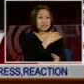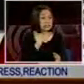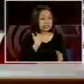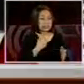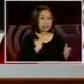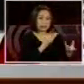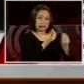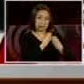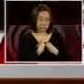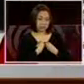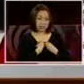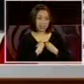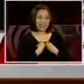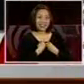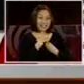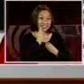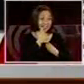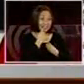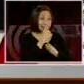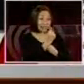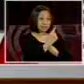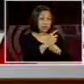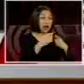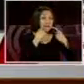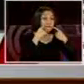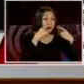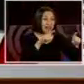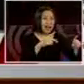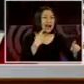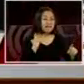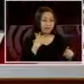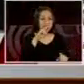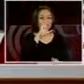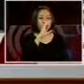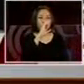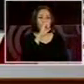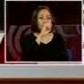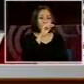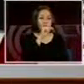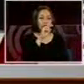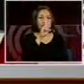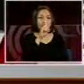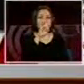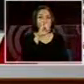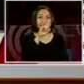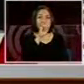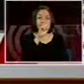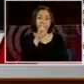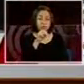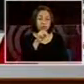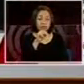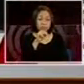as announced na may mga kondisyon. Now, sinabi ko rin po na nagulat ho nga kasi kami dun sa